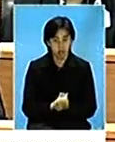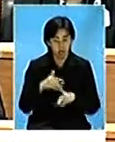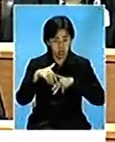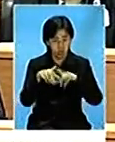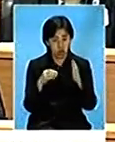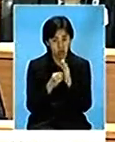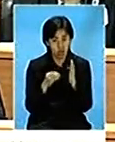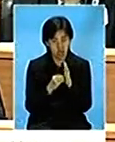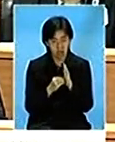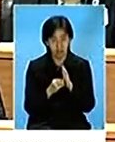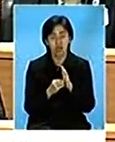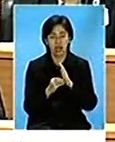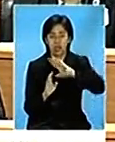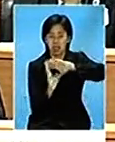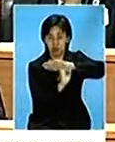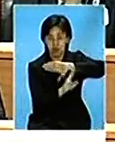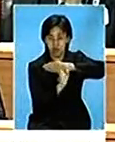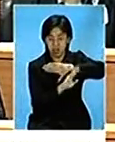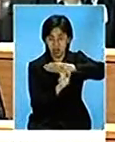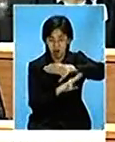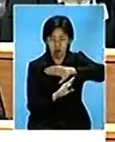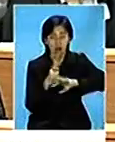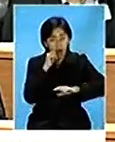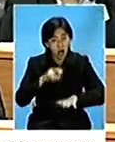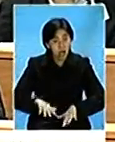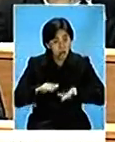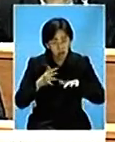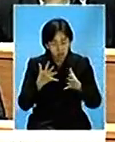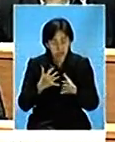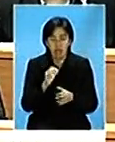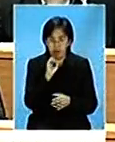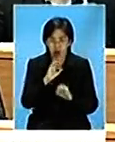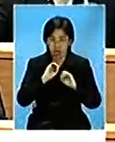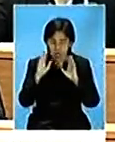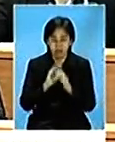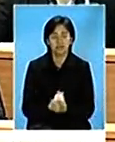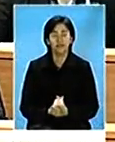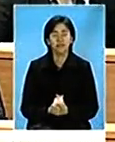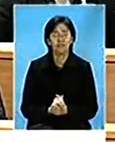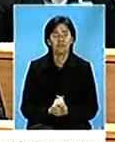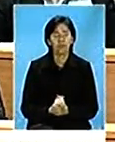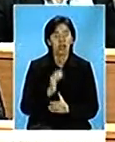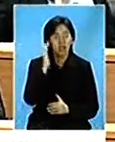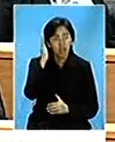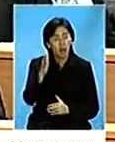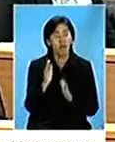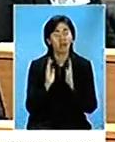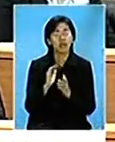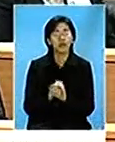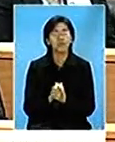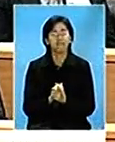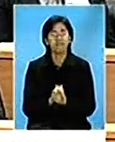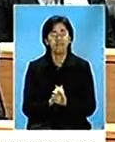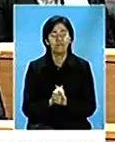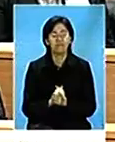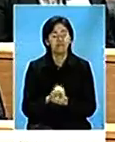องในฝั่งตะวันออกด้วยครับว่าท่านจะไม่ทำให้เกิดปัญหาน้ำท่วมและจะไม่มีพวกหมอลืมนะครับคือพว